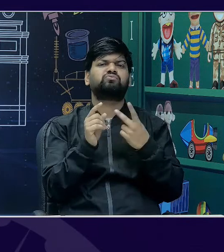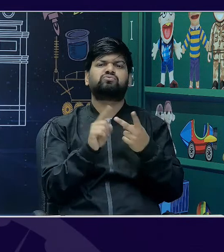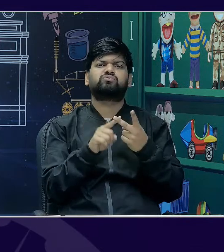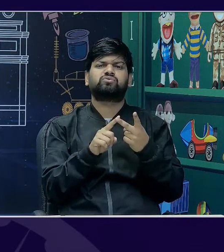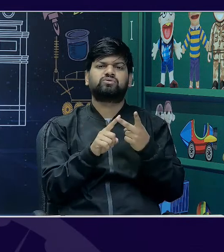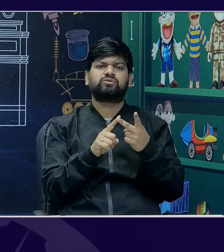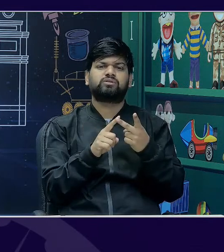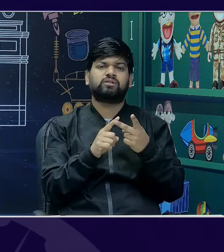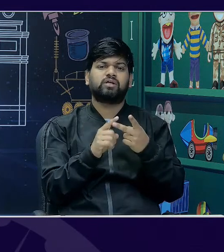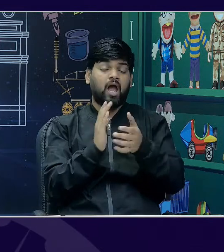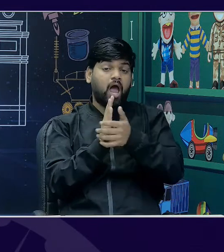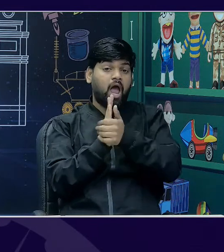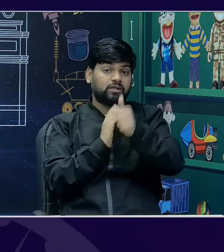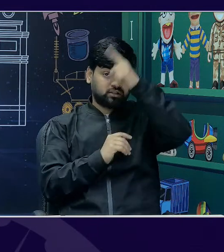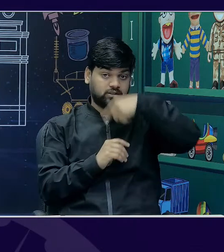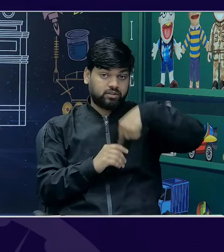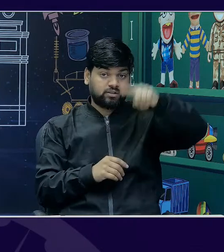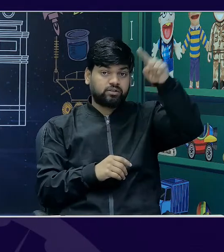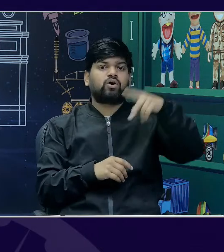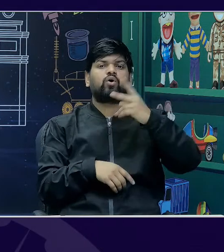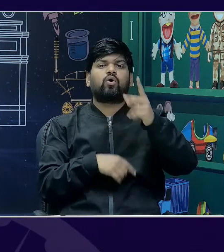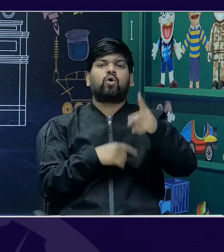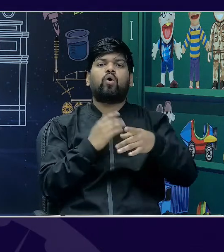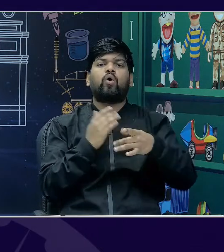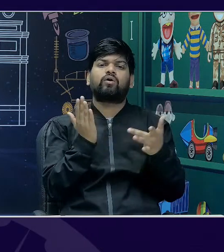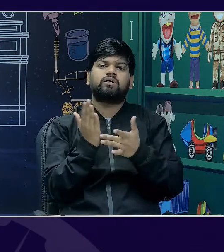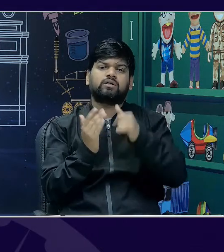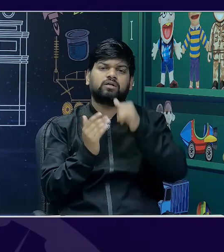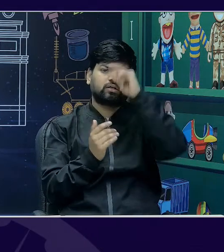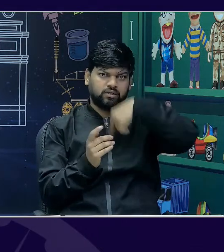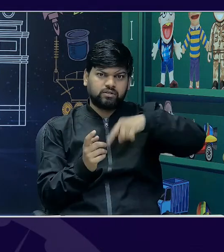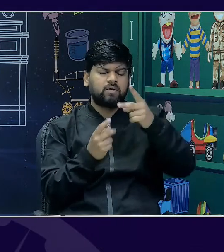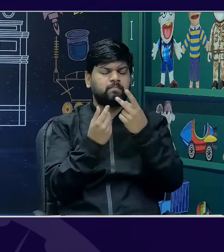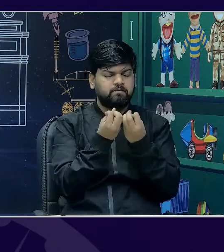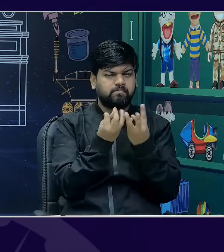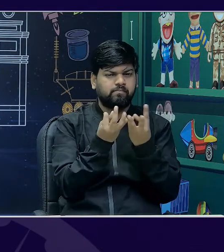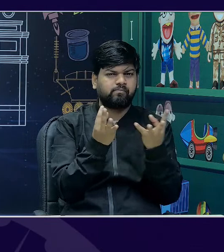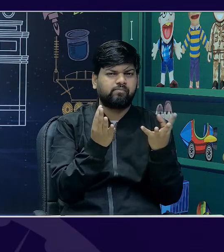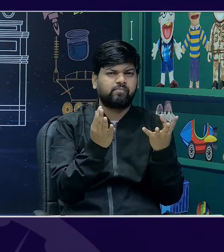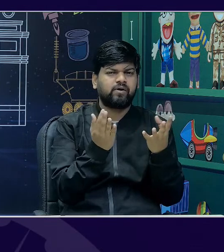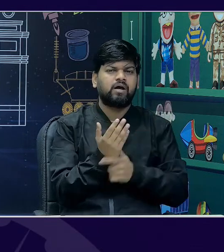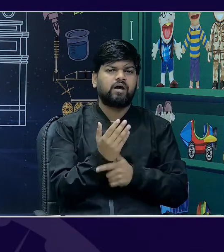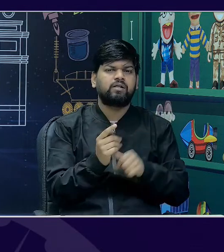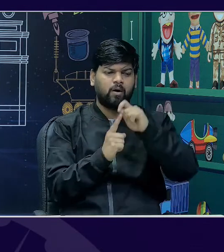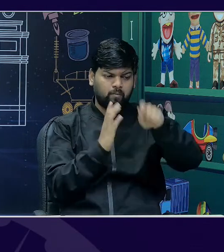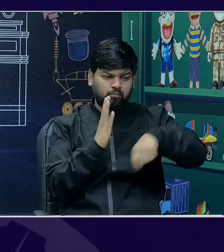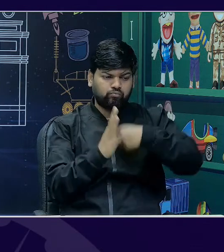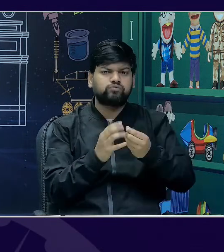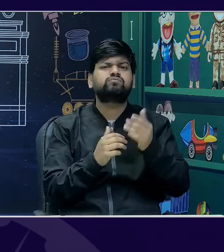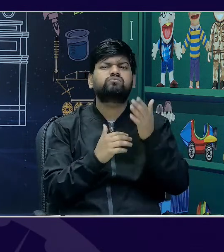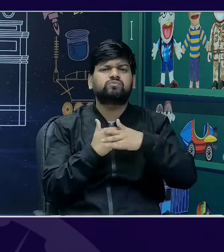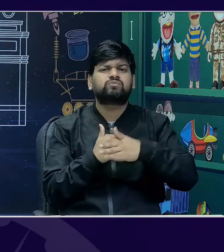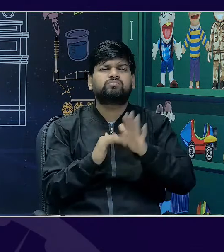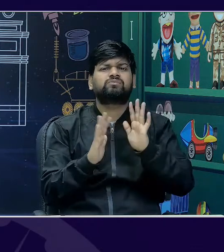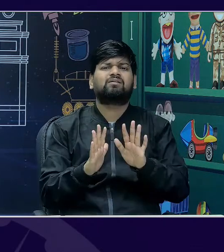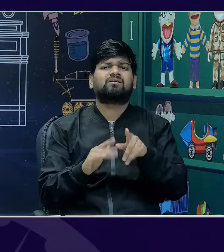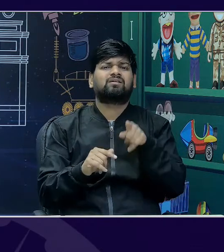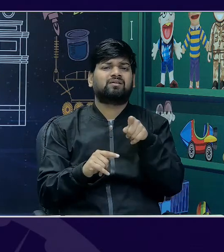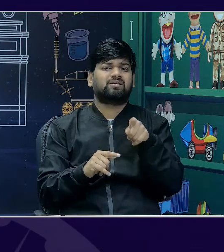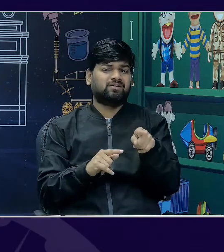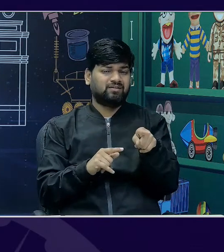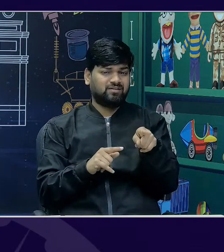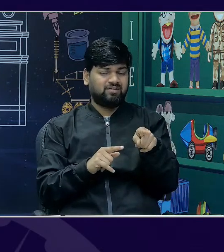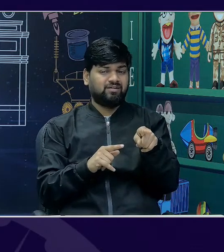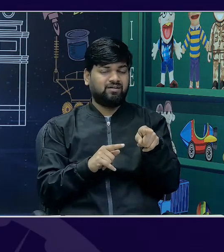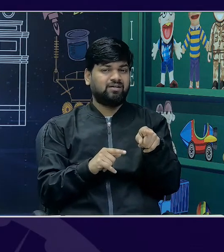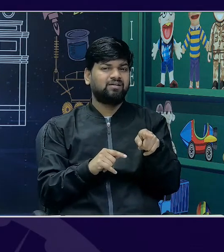Digital India जो हमारी गवर्नमेंट ने आजकल बहुत एम्फोसिस डाला है उन स्कीम्स पे. So these are for the promotion of the social benefit